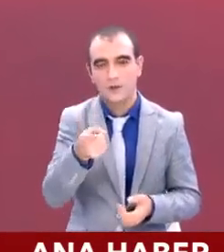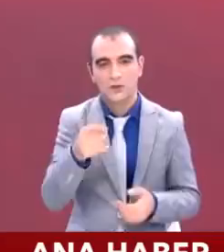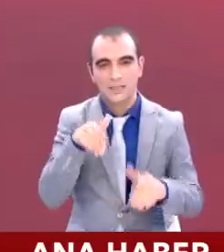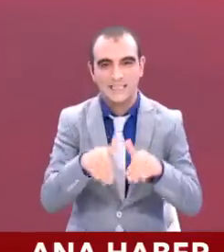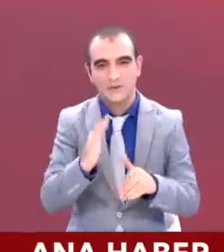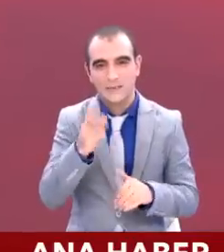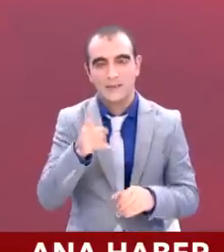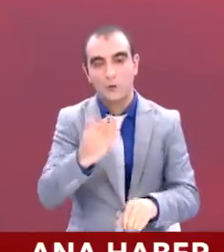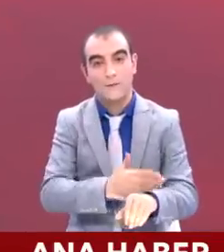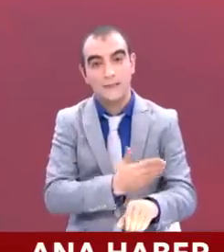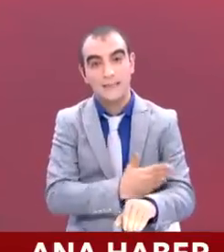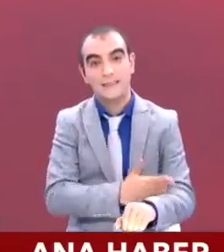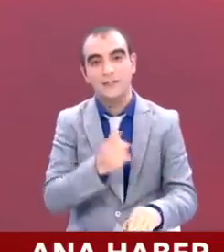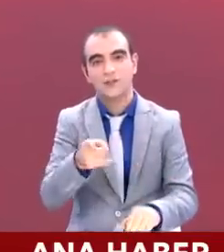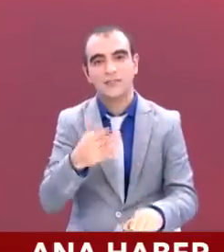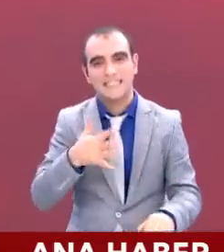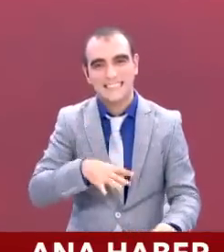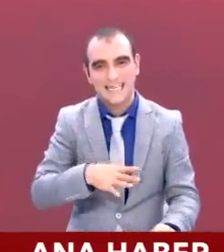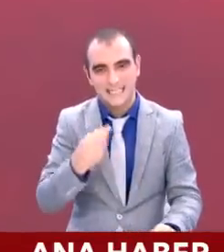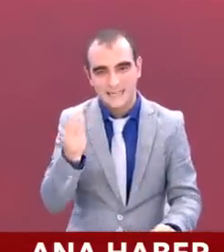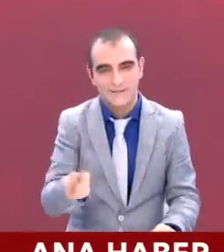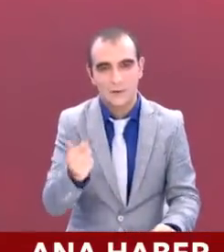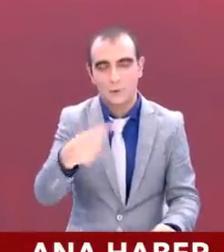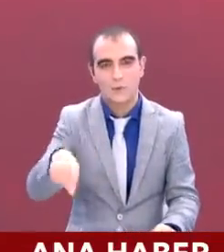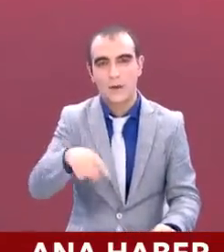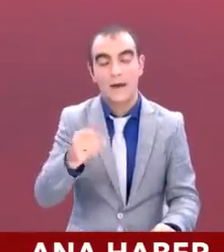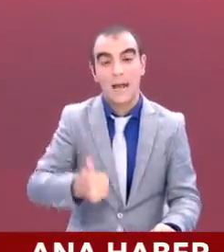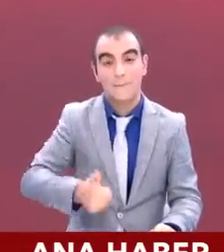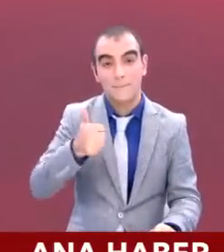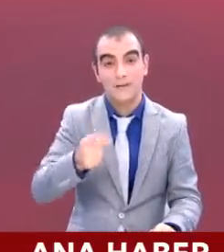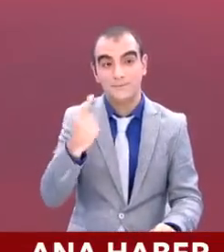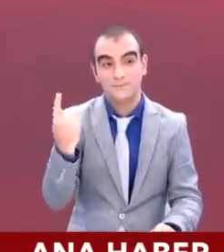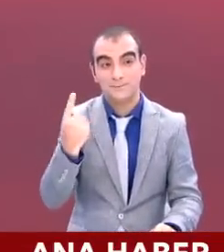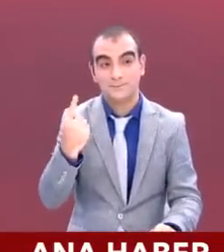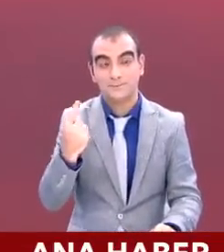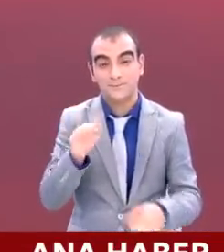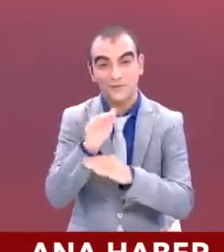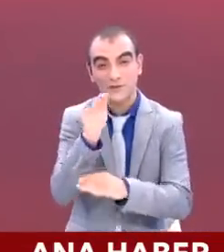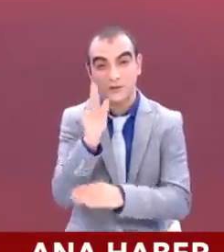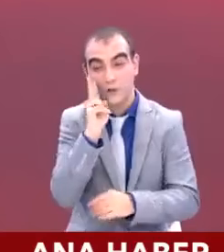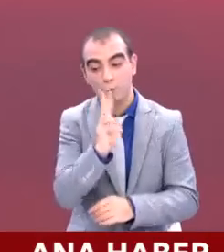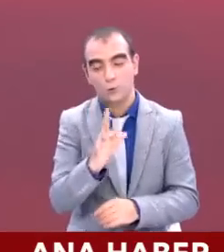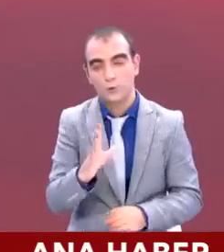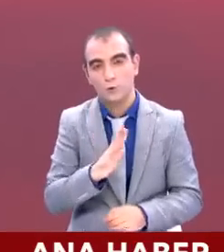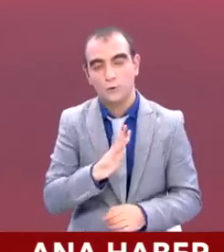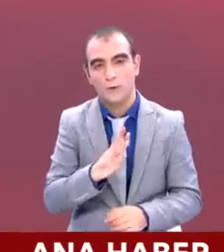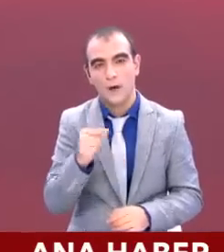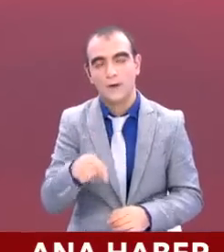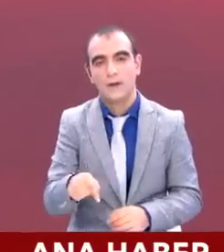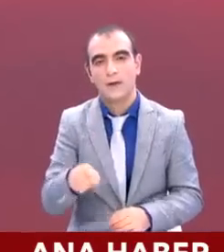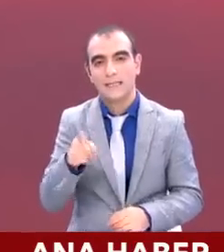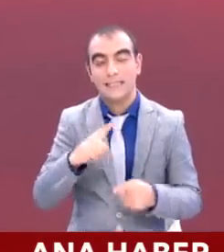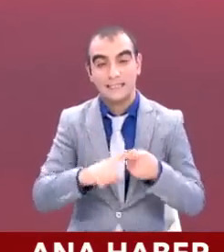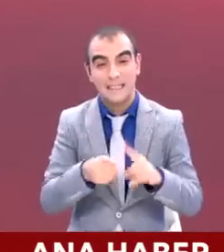giriyor vatandaşa vaatlerde bulunuyorlar her Siyasi partinin ve her liderin bir ideolojisi var bir hayat görüşü var hem ideolojisini